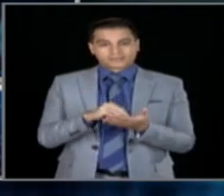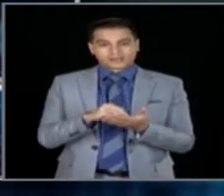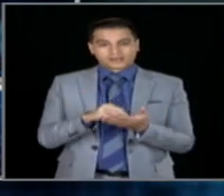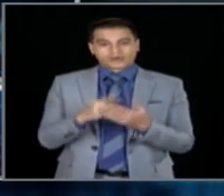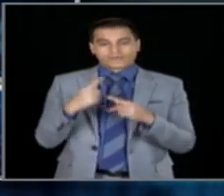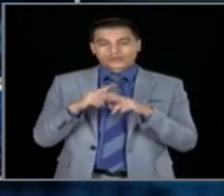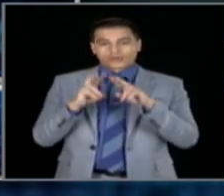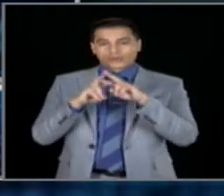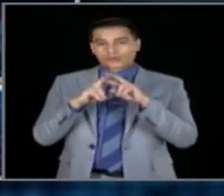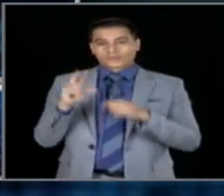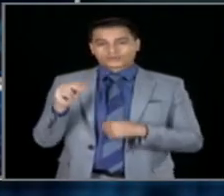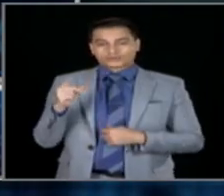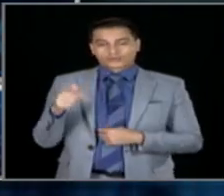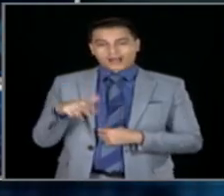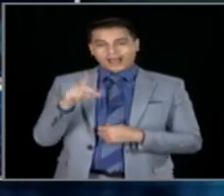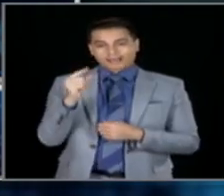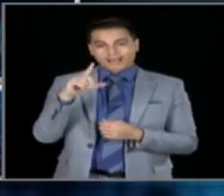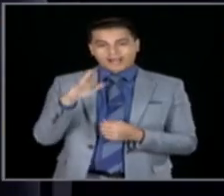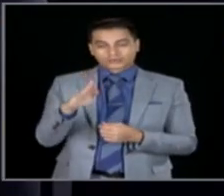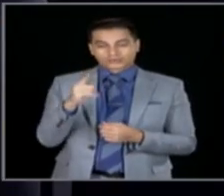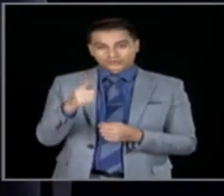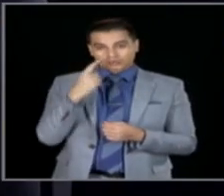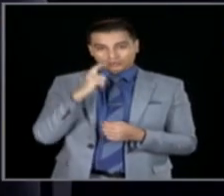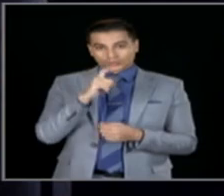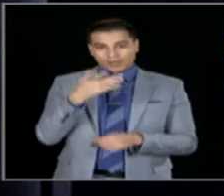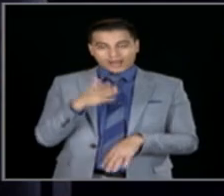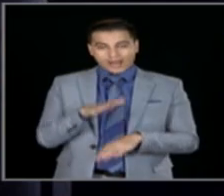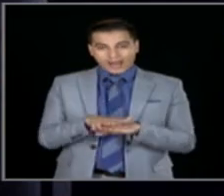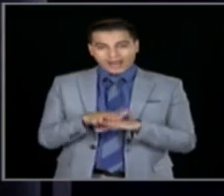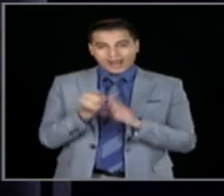قلت النجوم 20 والأندلس. عندكم دلوقتي سؤال في الأدب.